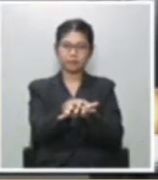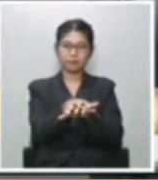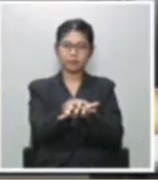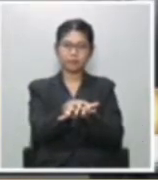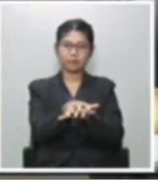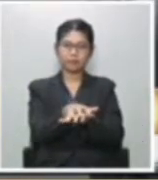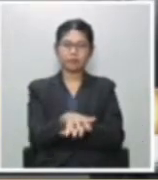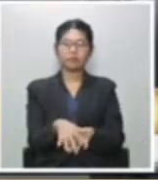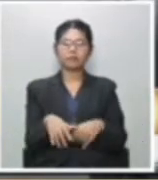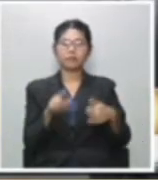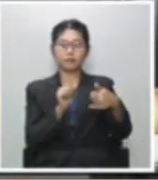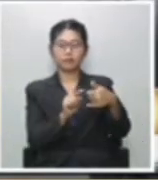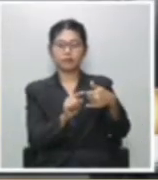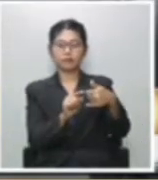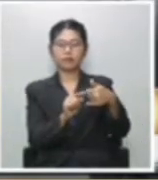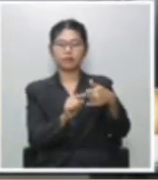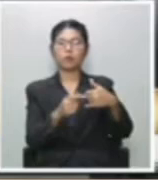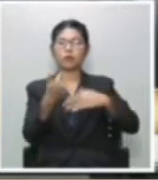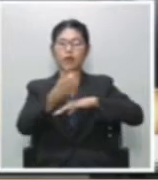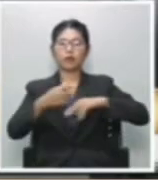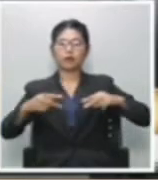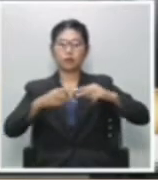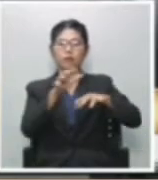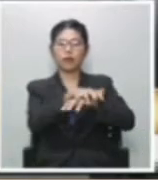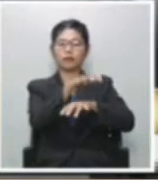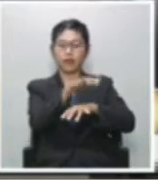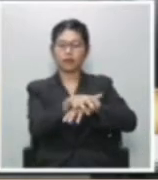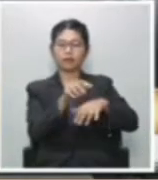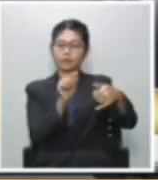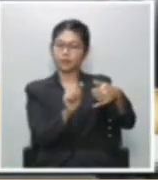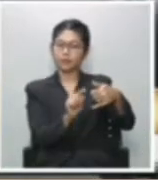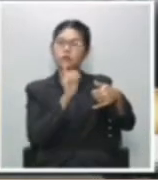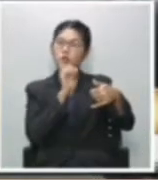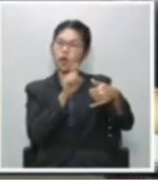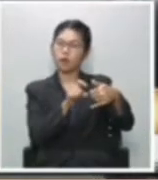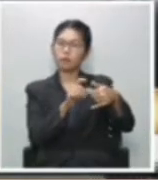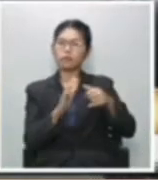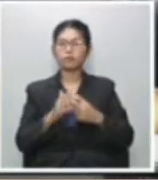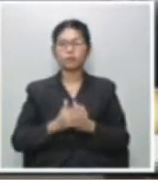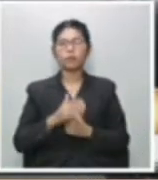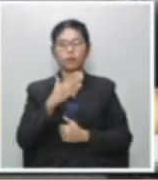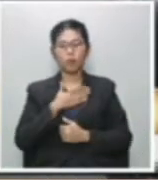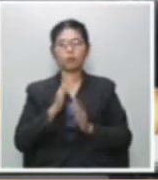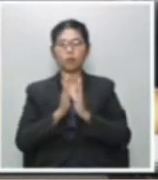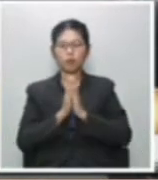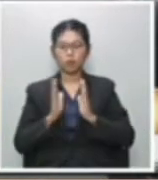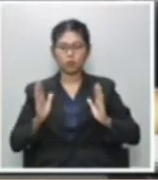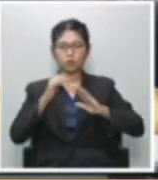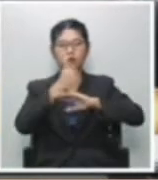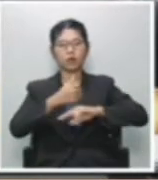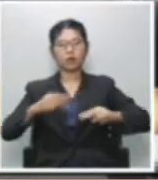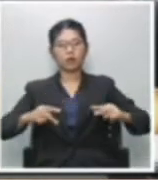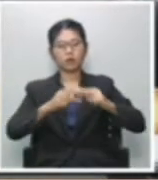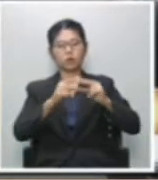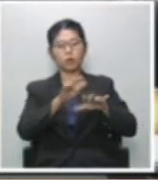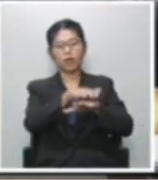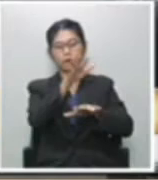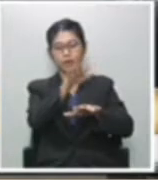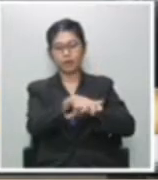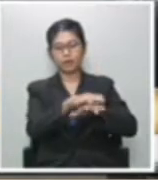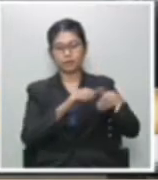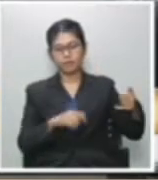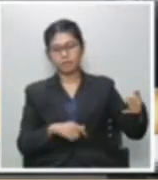กอนุพงษ์เผ่าจินดาก่อนอื่นผมต้องขอขอบคุณท่านรัฐมนตรีว่าการกระทรวงมหาดไท